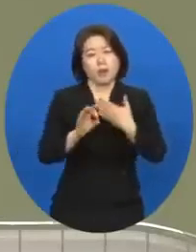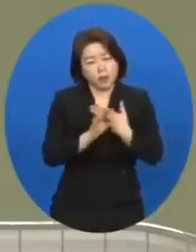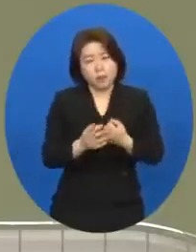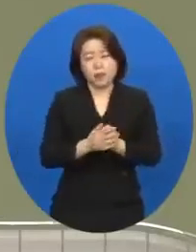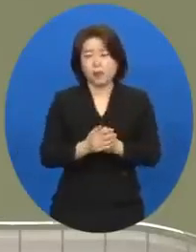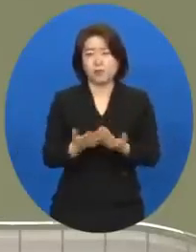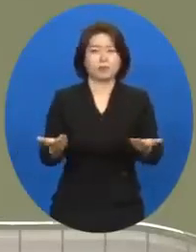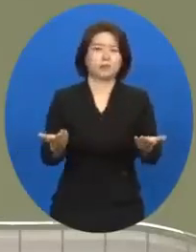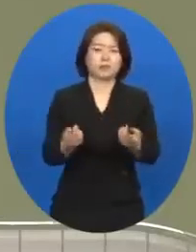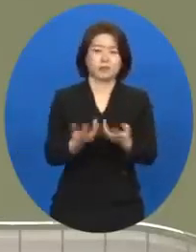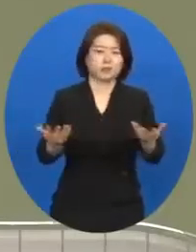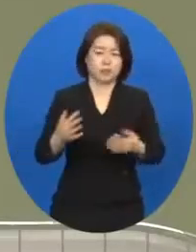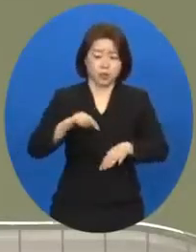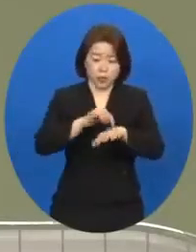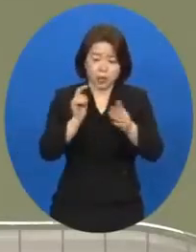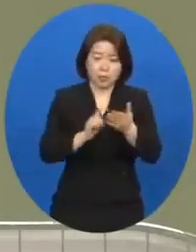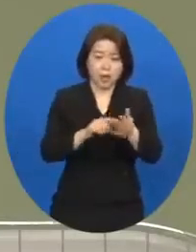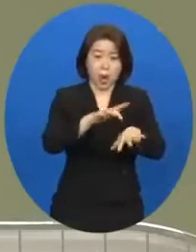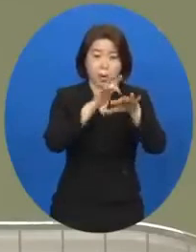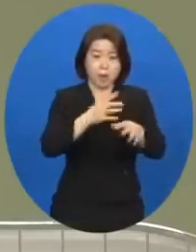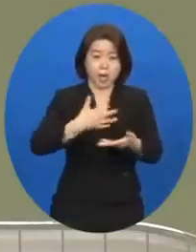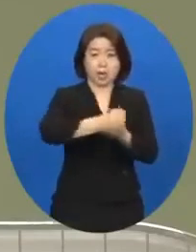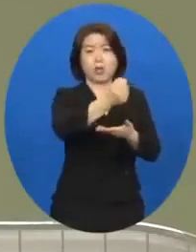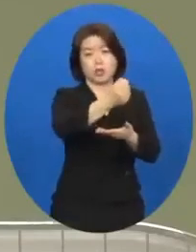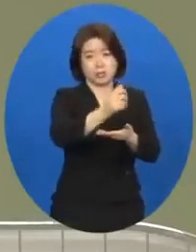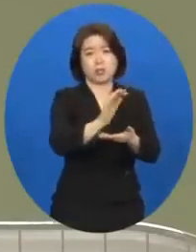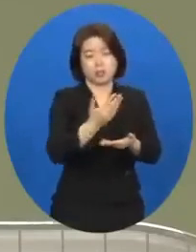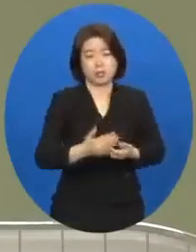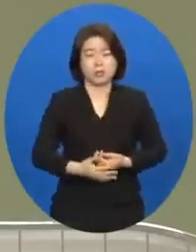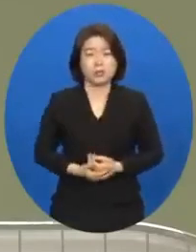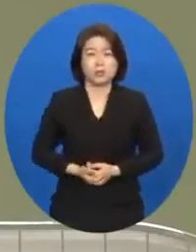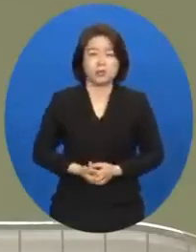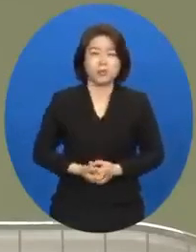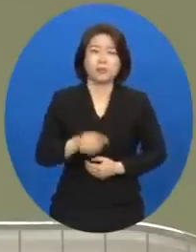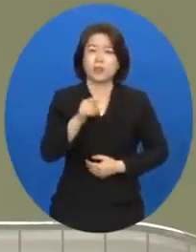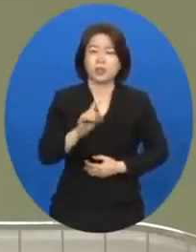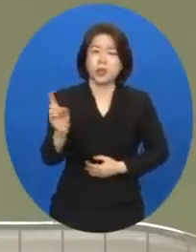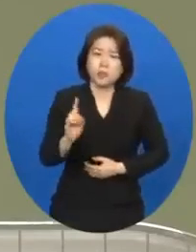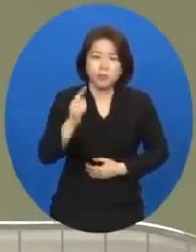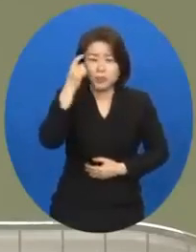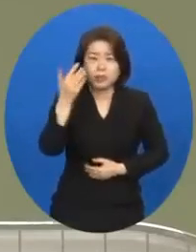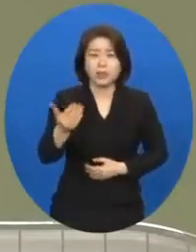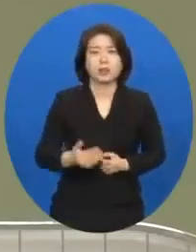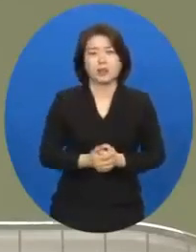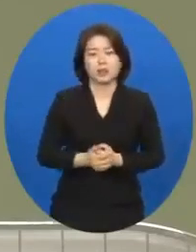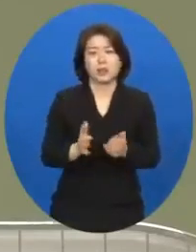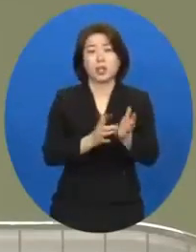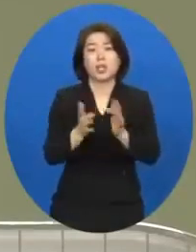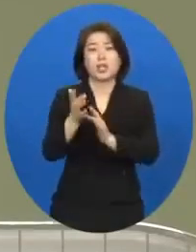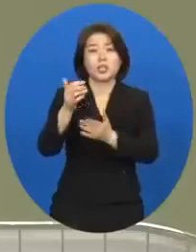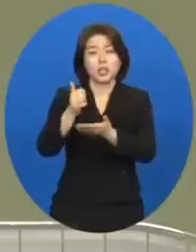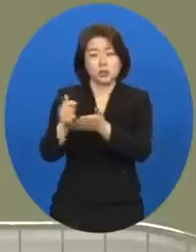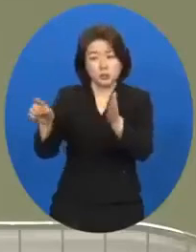그러면 꼼짝없이 우리 마음은 마귀에게 뺏겨버리는 겁니다. 그게 뭐죠? 예수 믿고